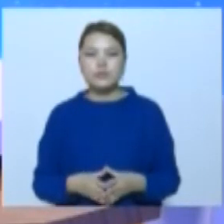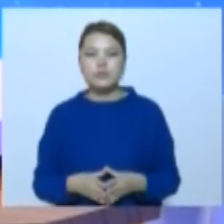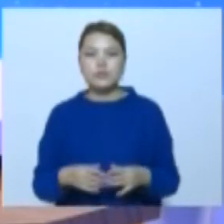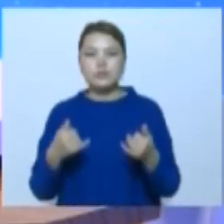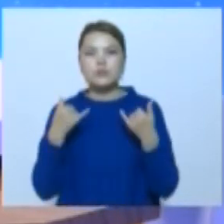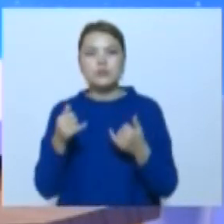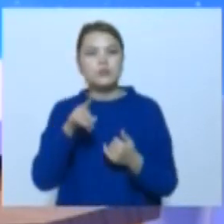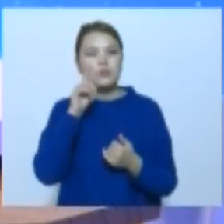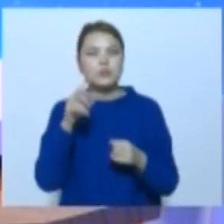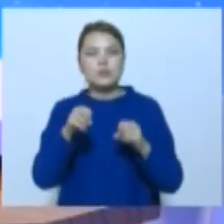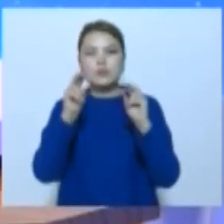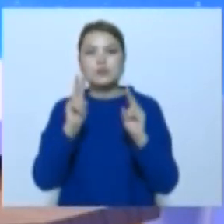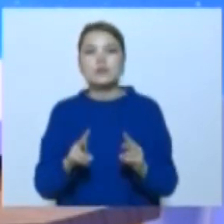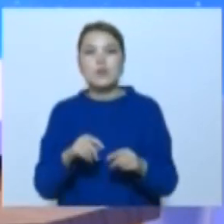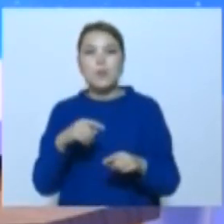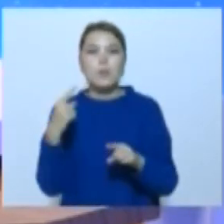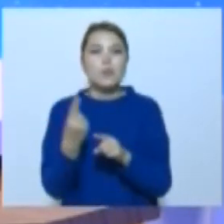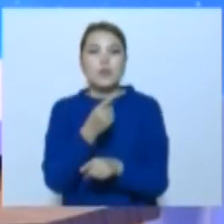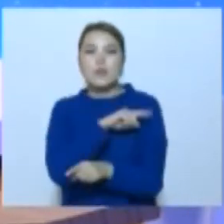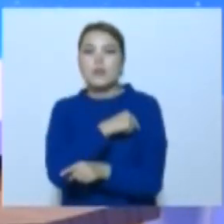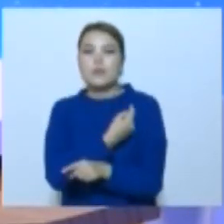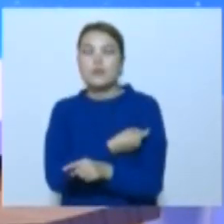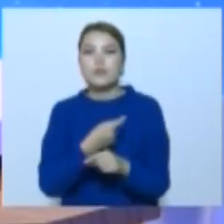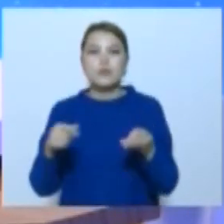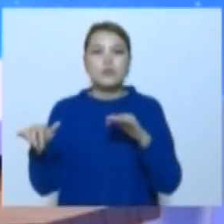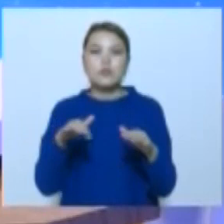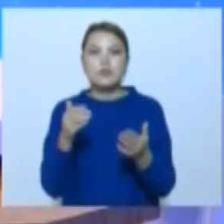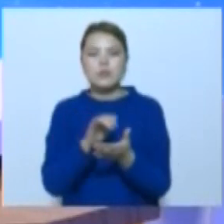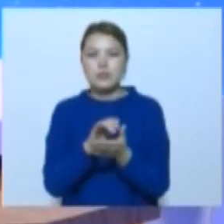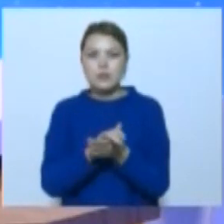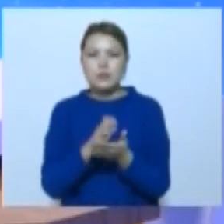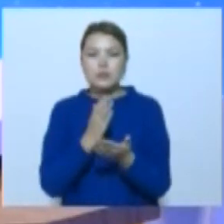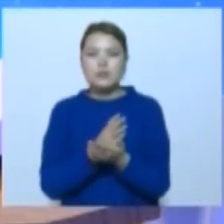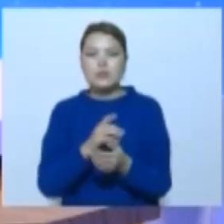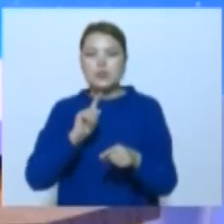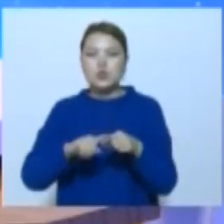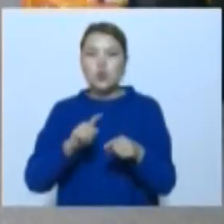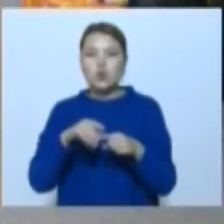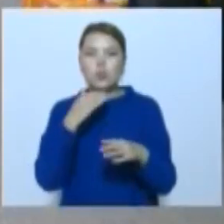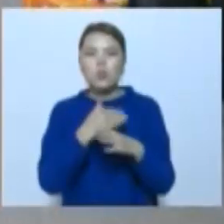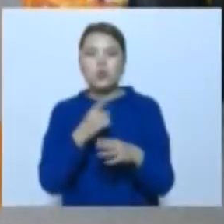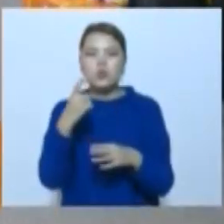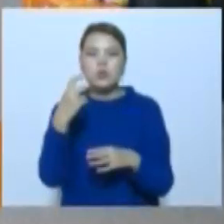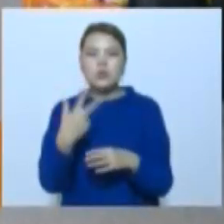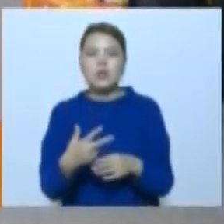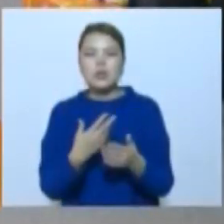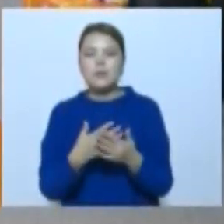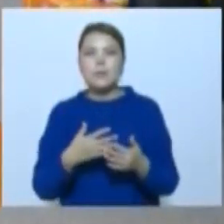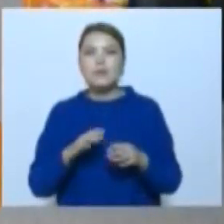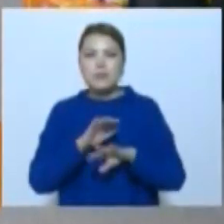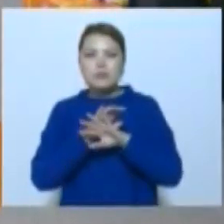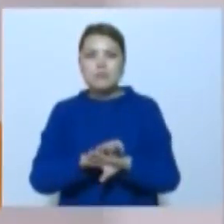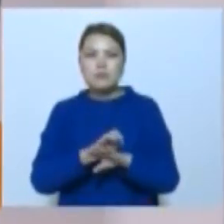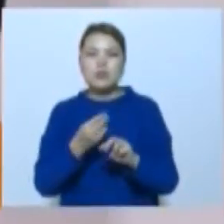Бүгін жас мамандарға алғашқы медициналық көмек көрсетудің жолдары таныстырылды. Жедел жәрдем фельдшерлері өкпеге жасанды тыныш жасау